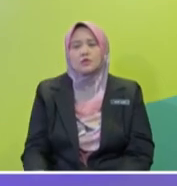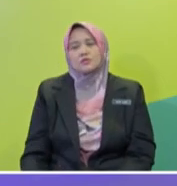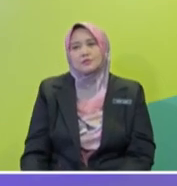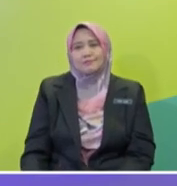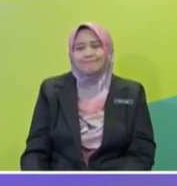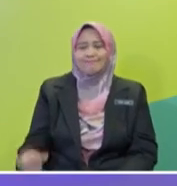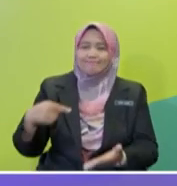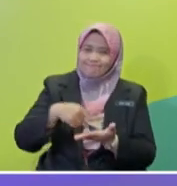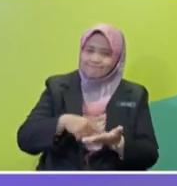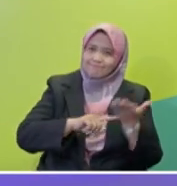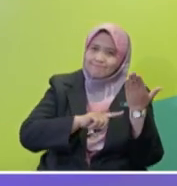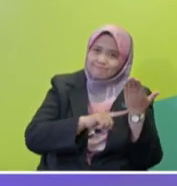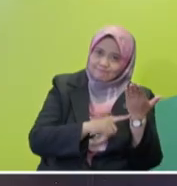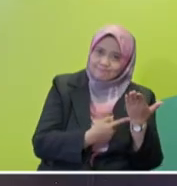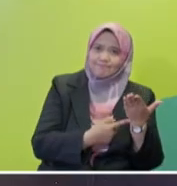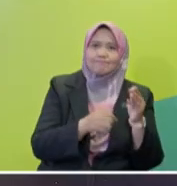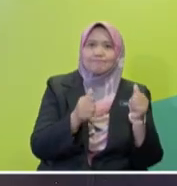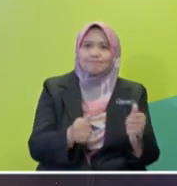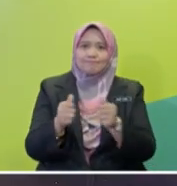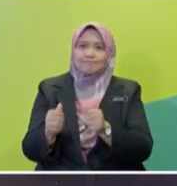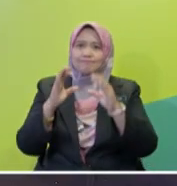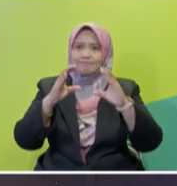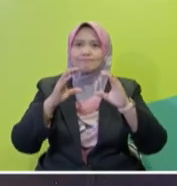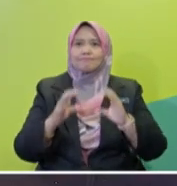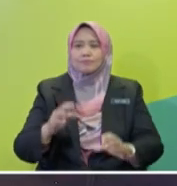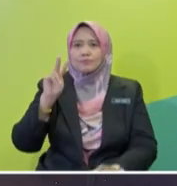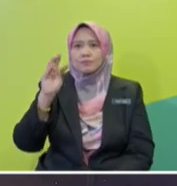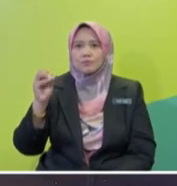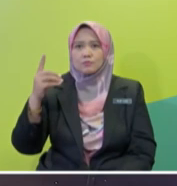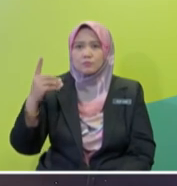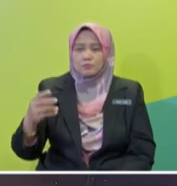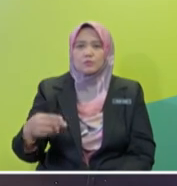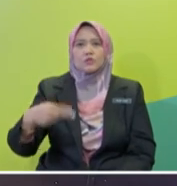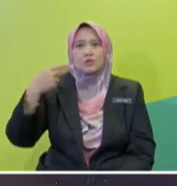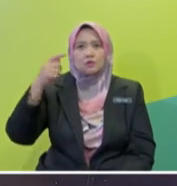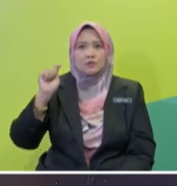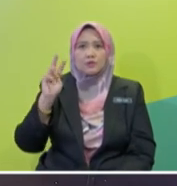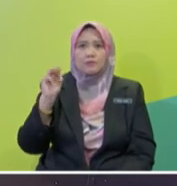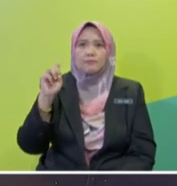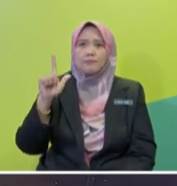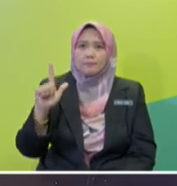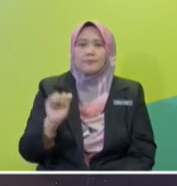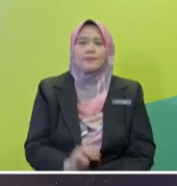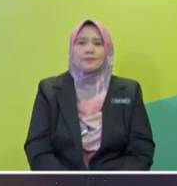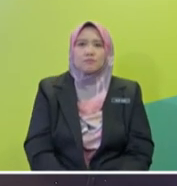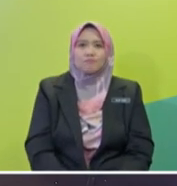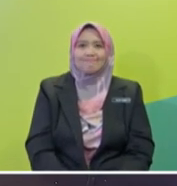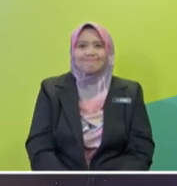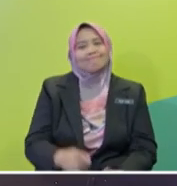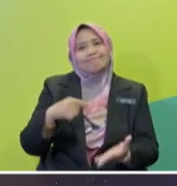cara oke baiklah Oh jadi itulah caranya untuk kita